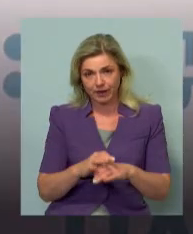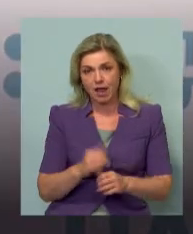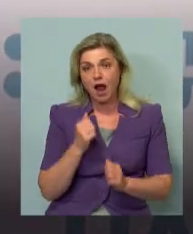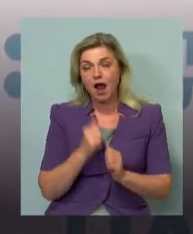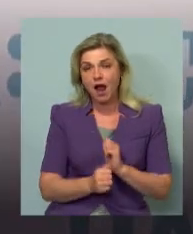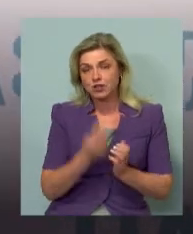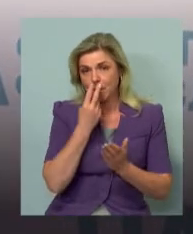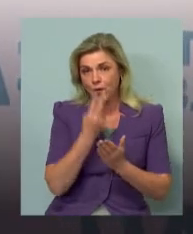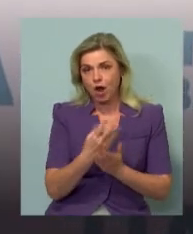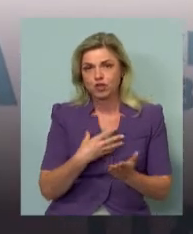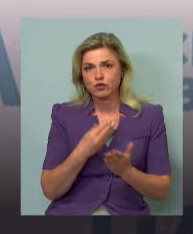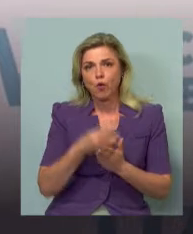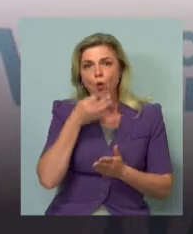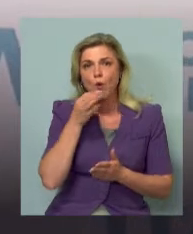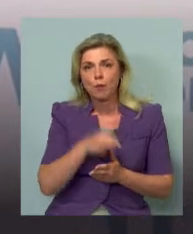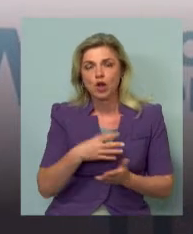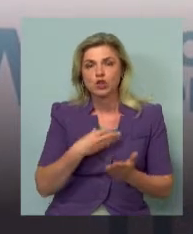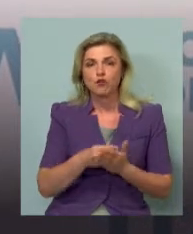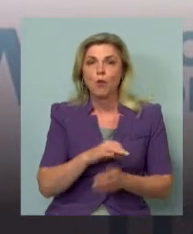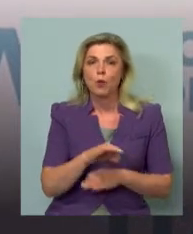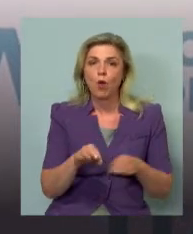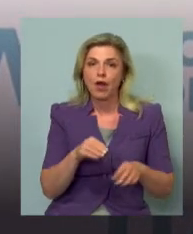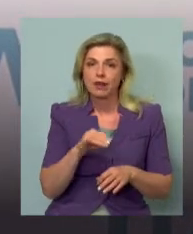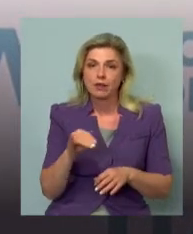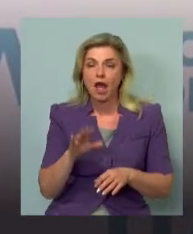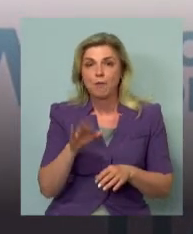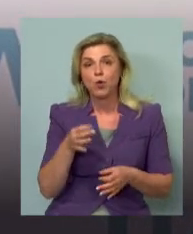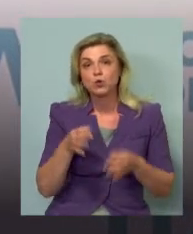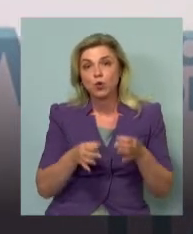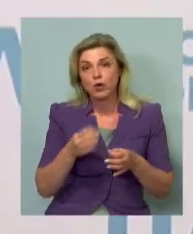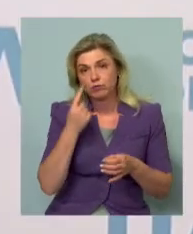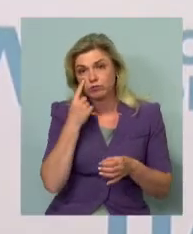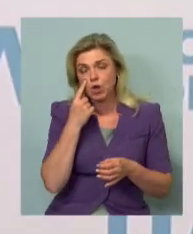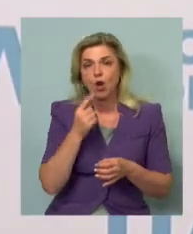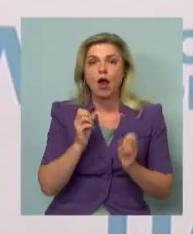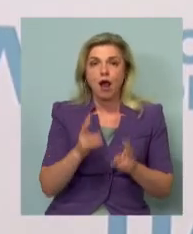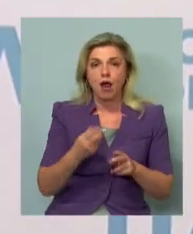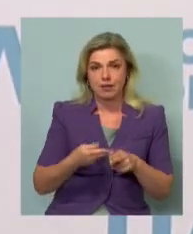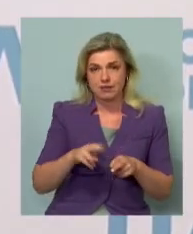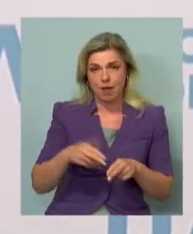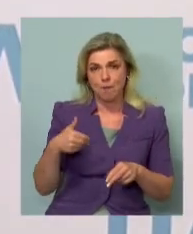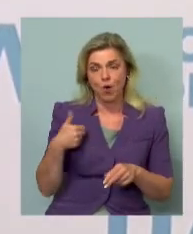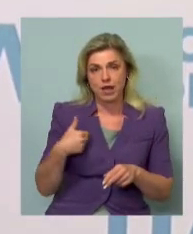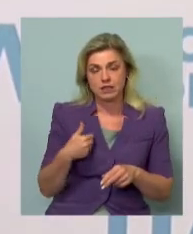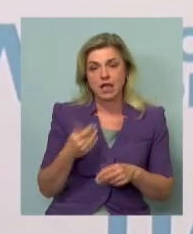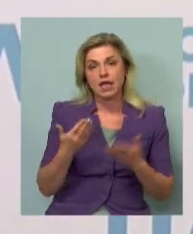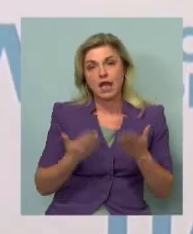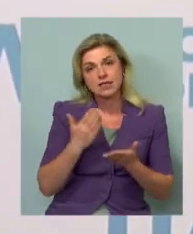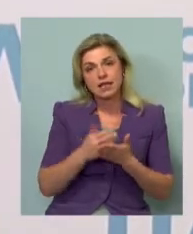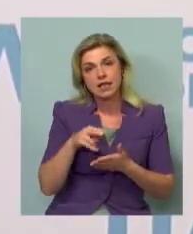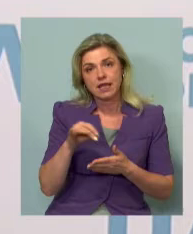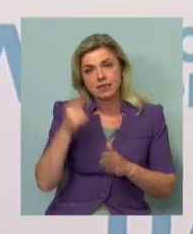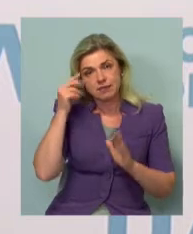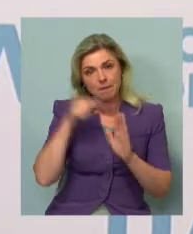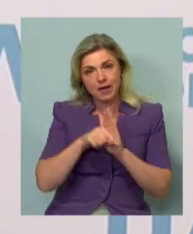свої практики, тобто свої проєкти. Потім журі оцінювало, наскільки це корисно і чи є сенс вносити до фіналу, для того,